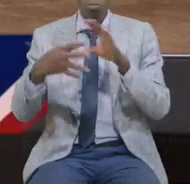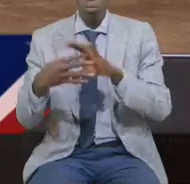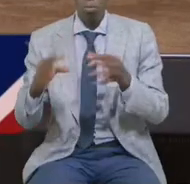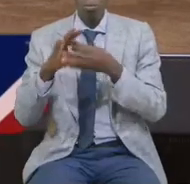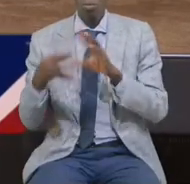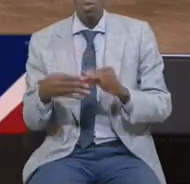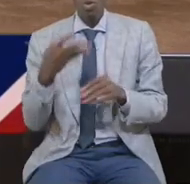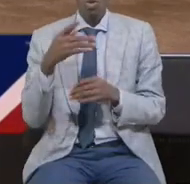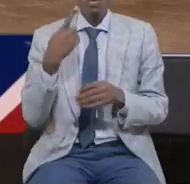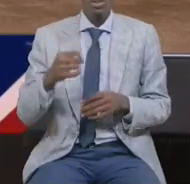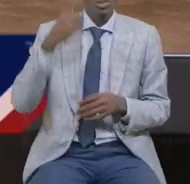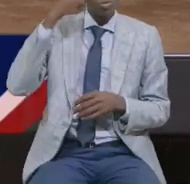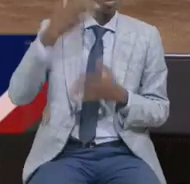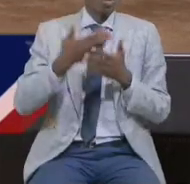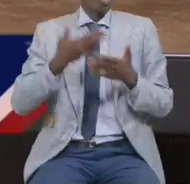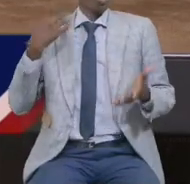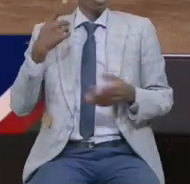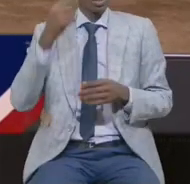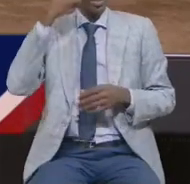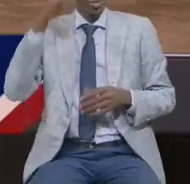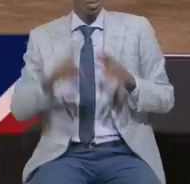détails du songe. Tout ce qui lui était arrivé